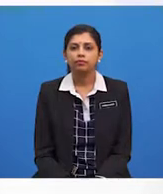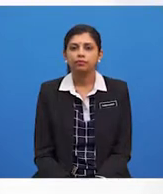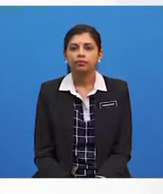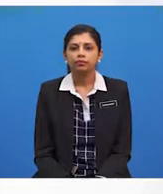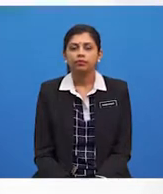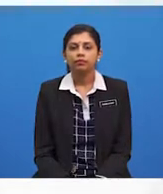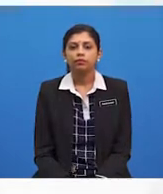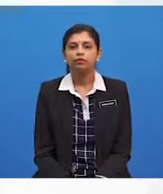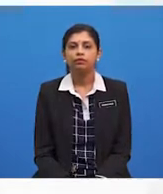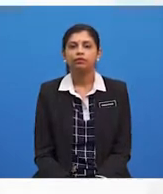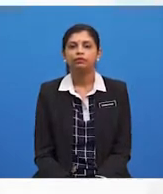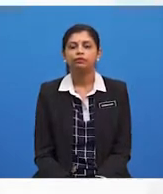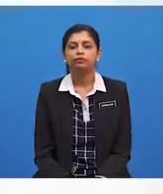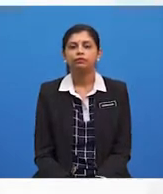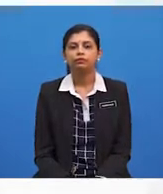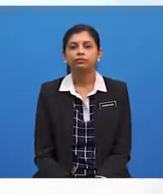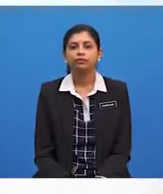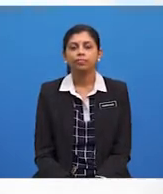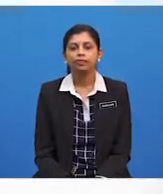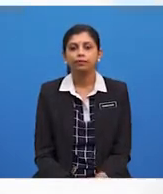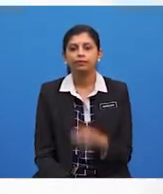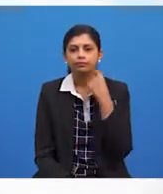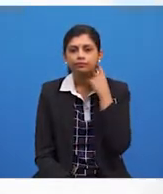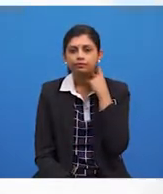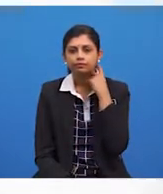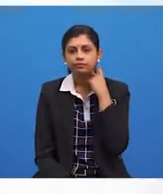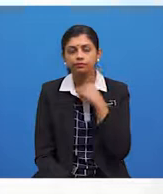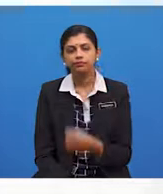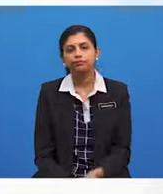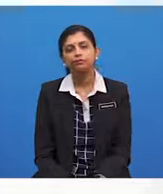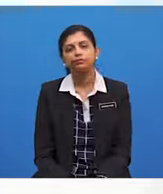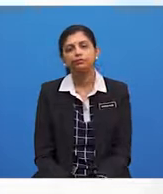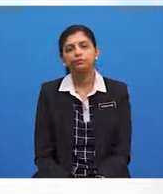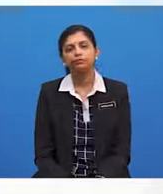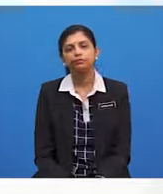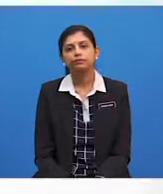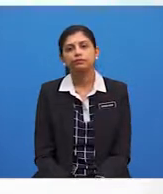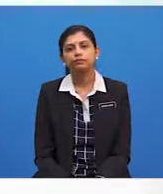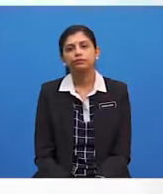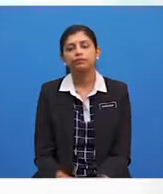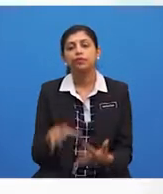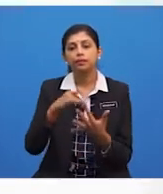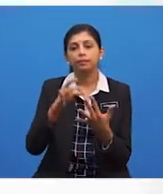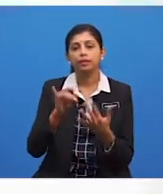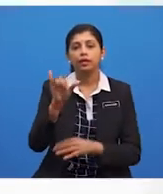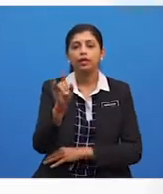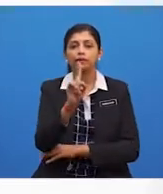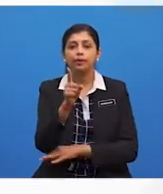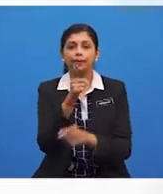3. Merupakan undang-undang tertinggi. 4. Diluluskan oleh Mahkamah Persekutuan.